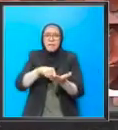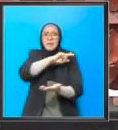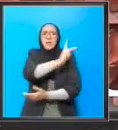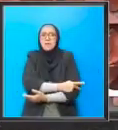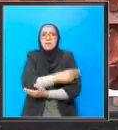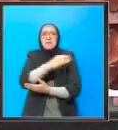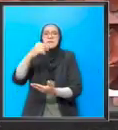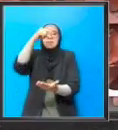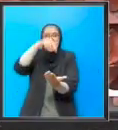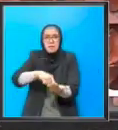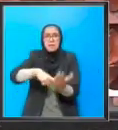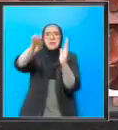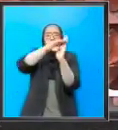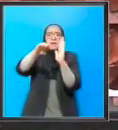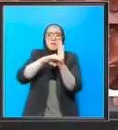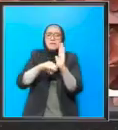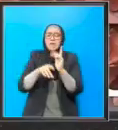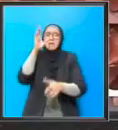kuasa dan Presiden